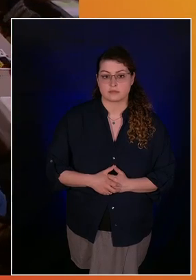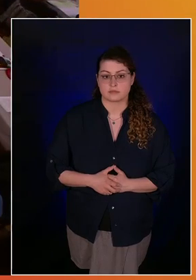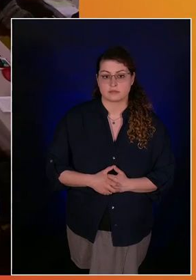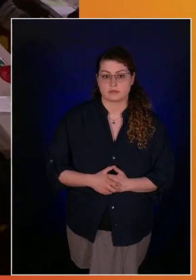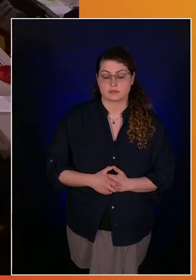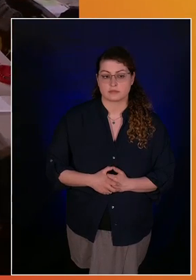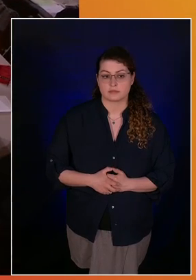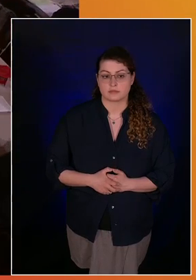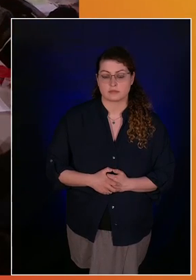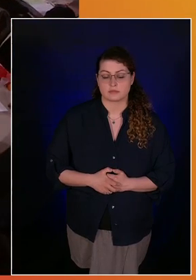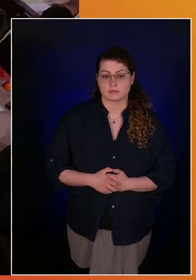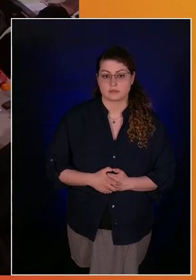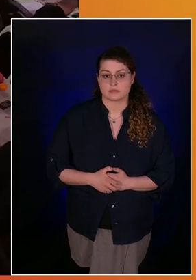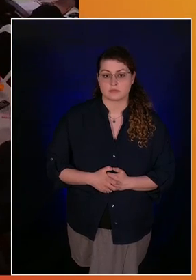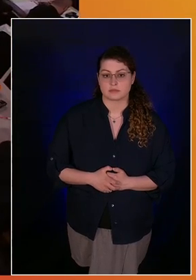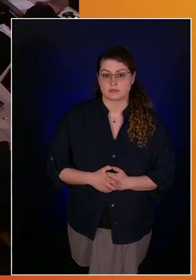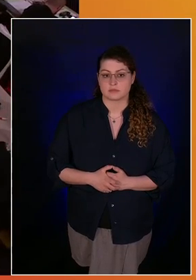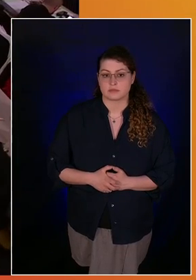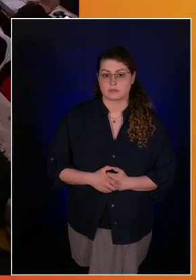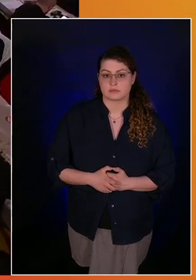person là- derrière